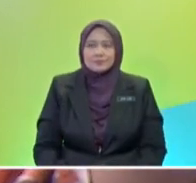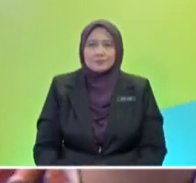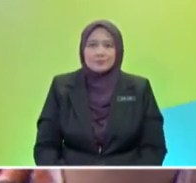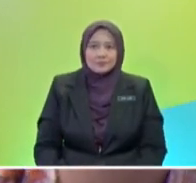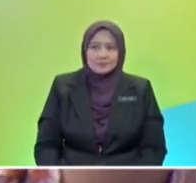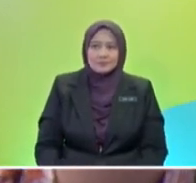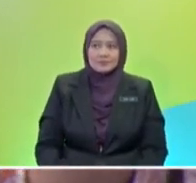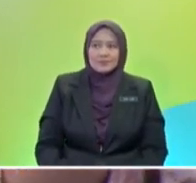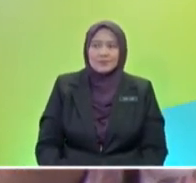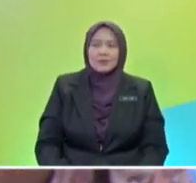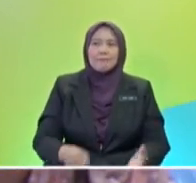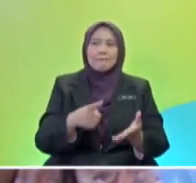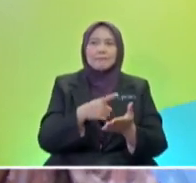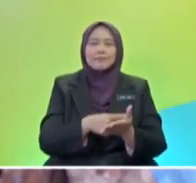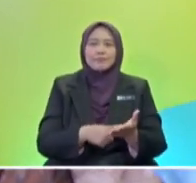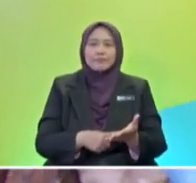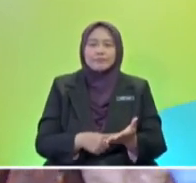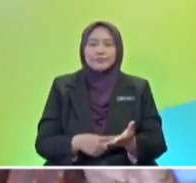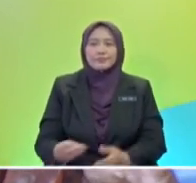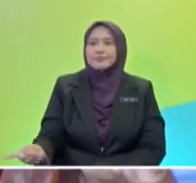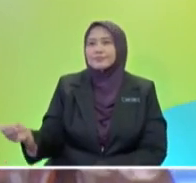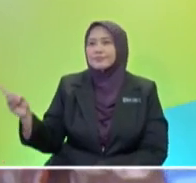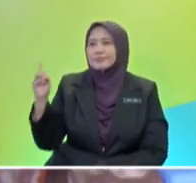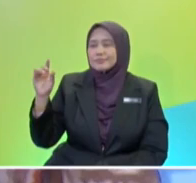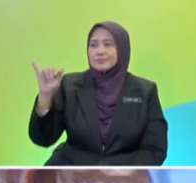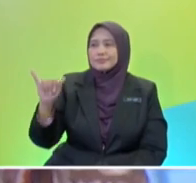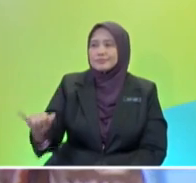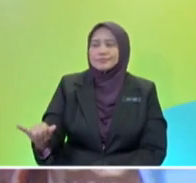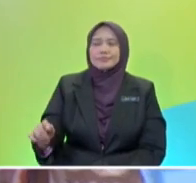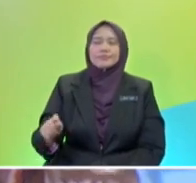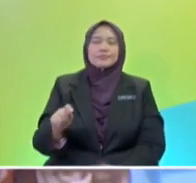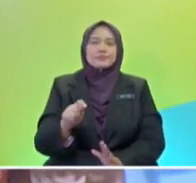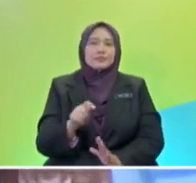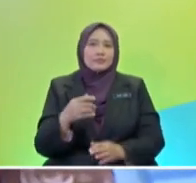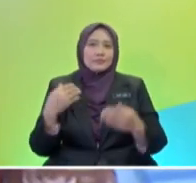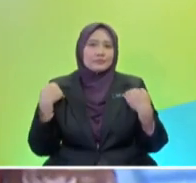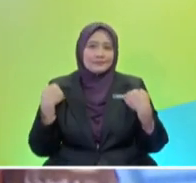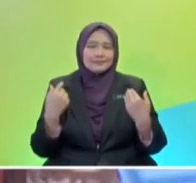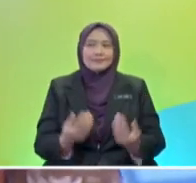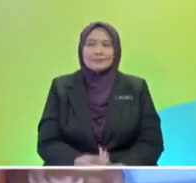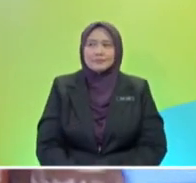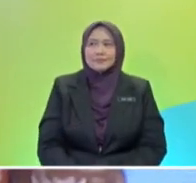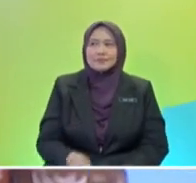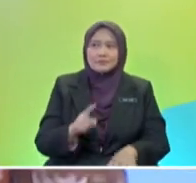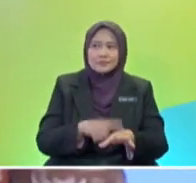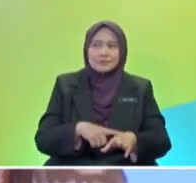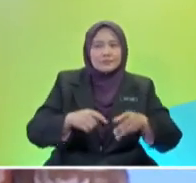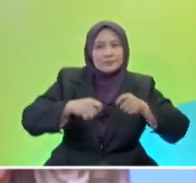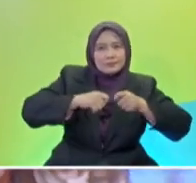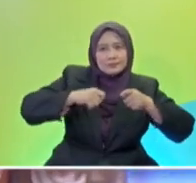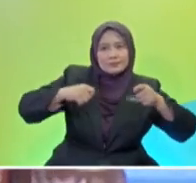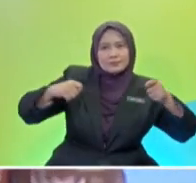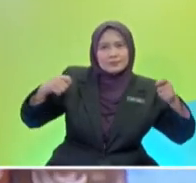Jadi apakah dia yang terlibat semasa kita meregangkan